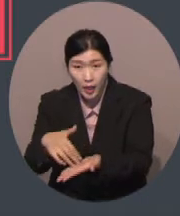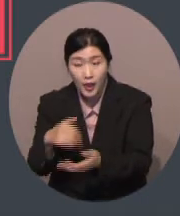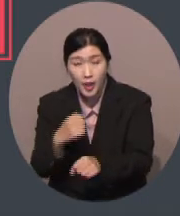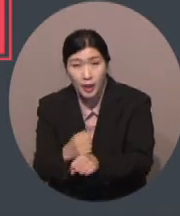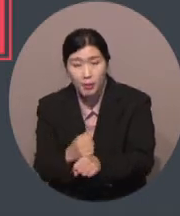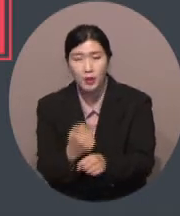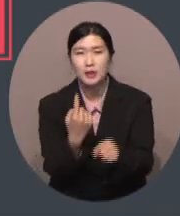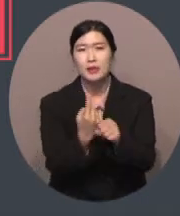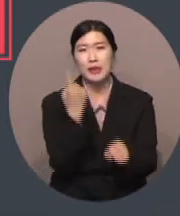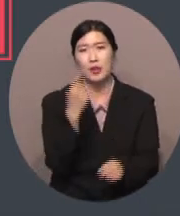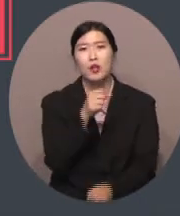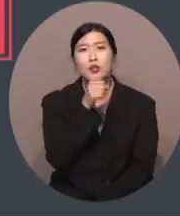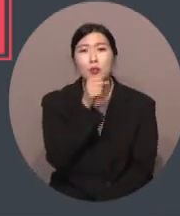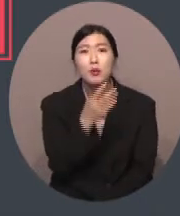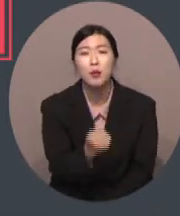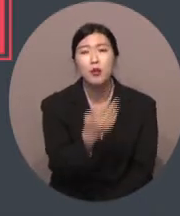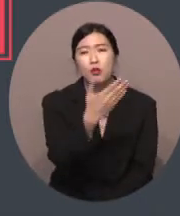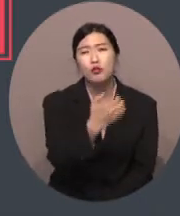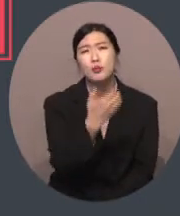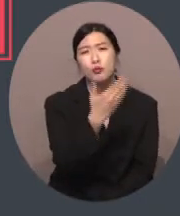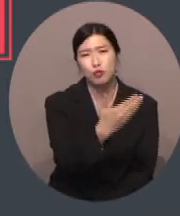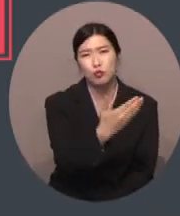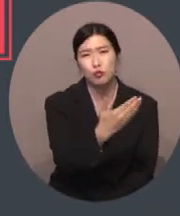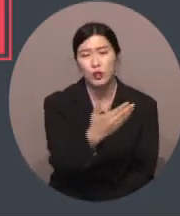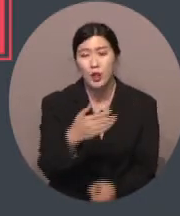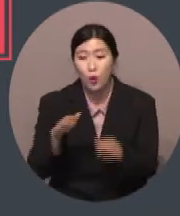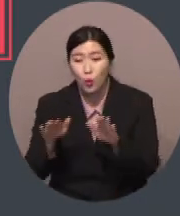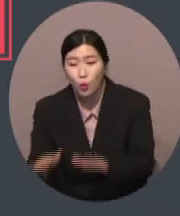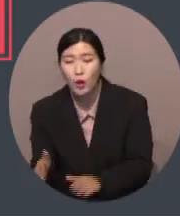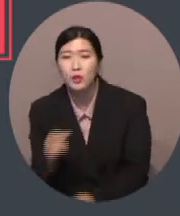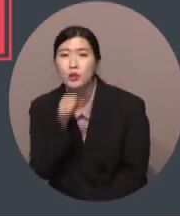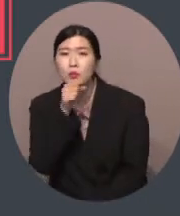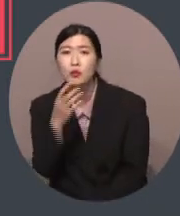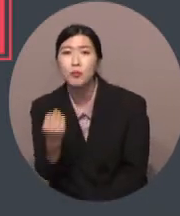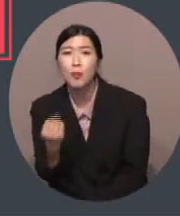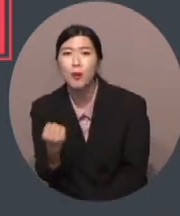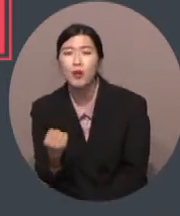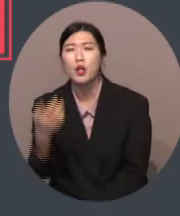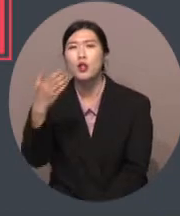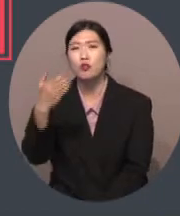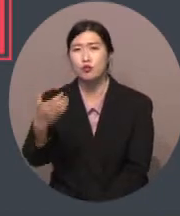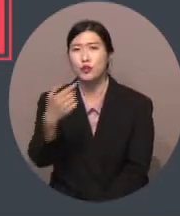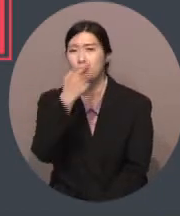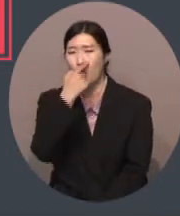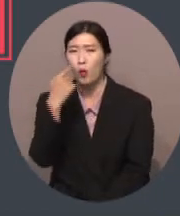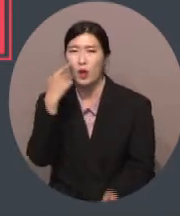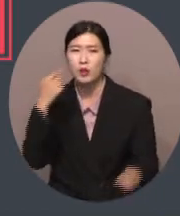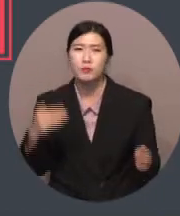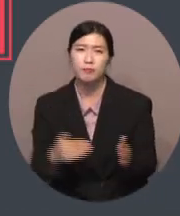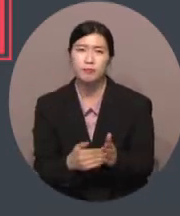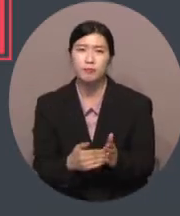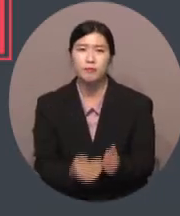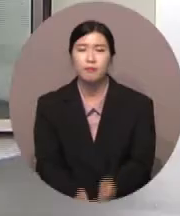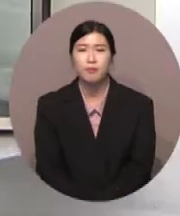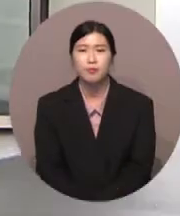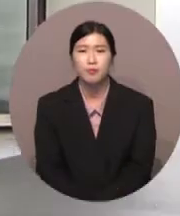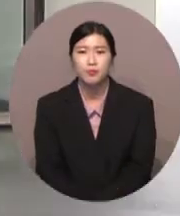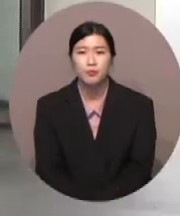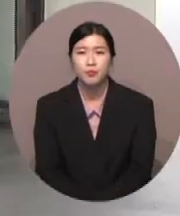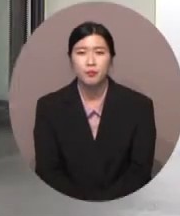지수는 지난해 99.3에서 1년 만에 전국 평균은 물론 충남 대전보다도 낮은 90.2에 머물고